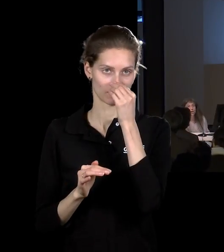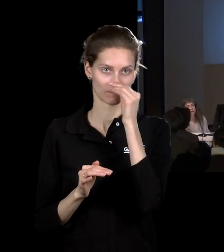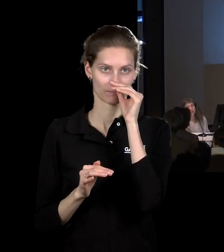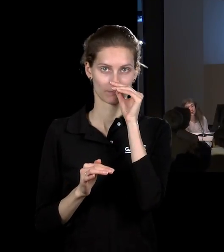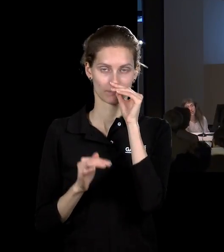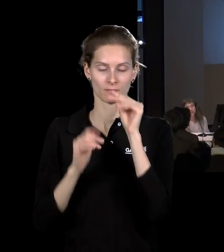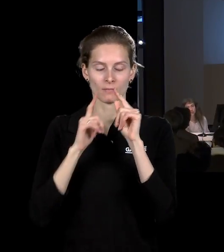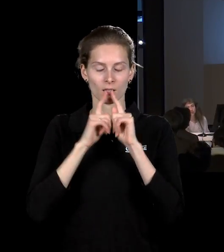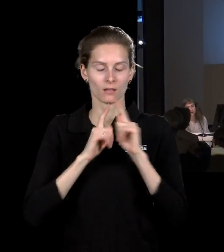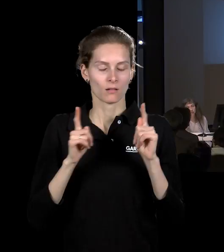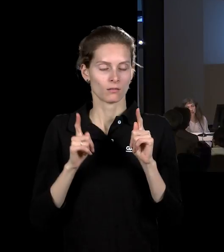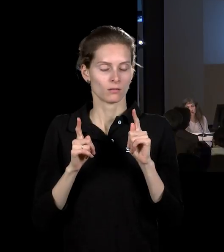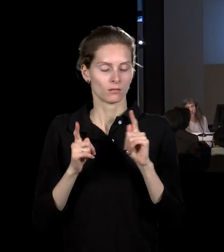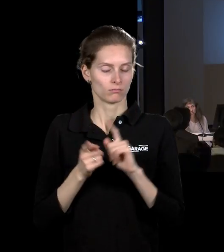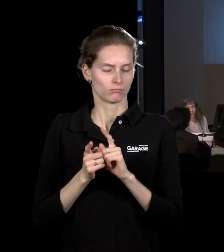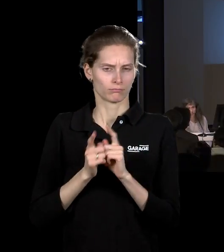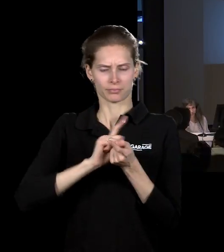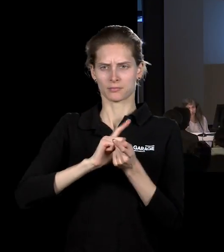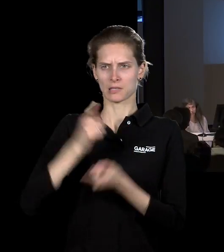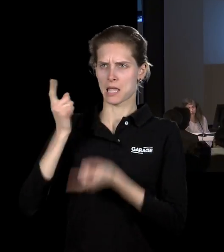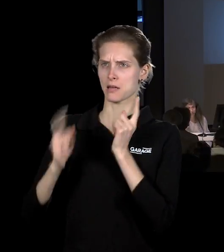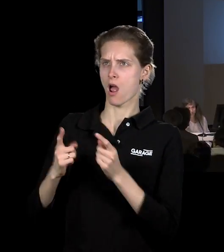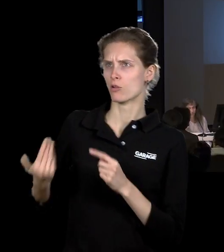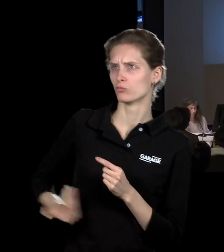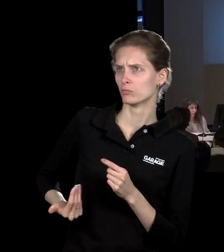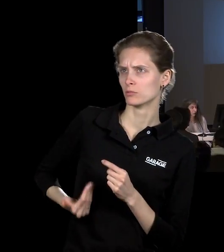странного смещения реальности.